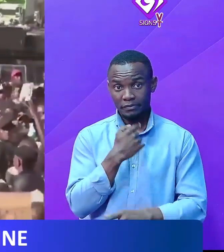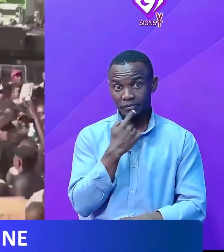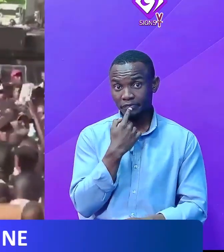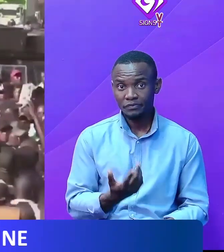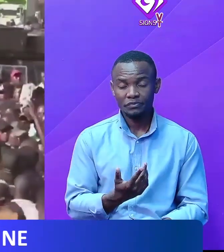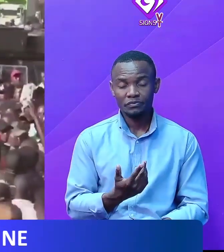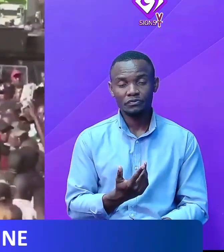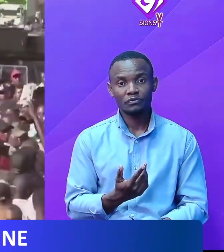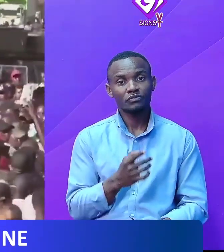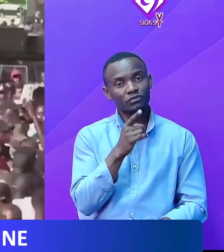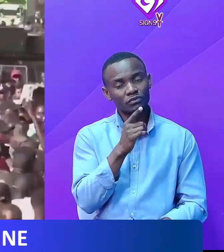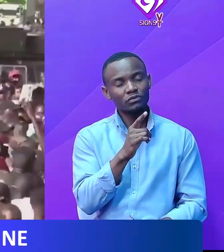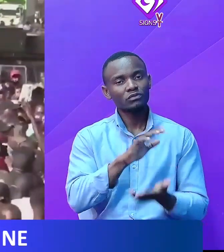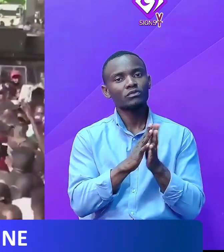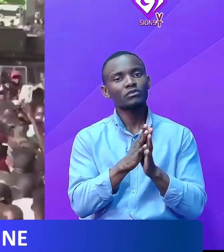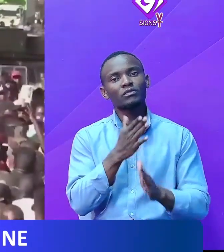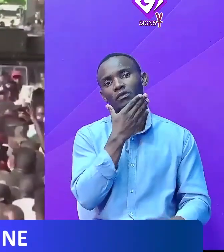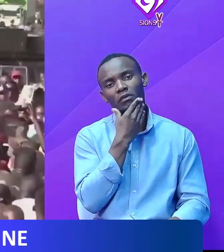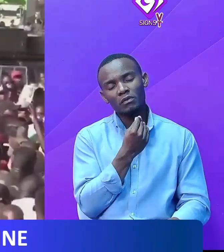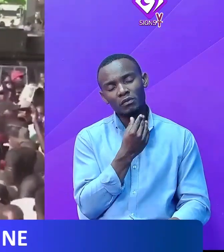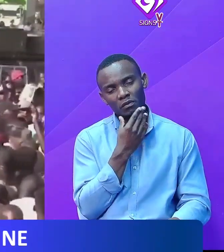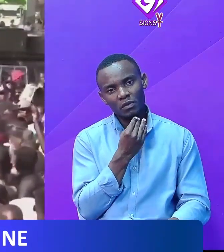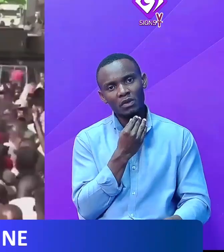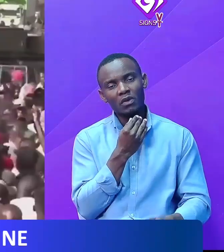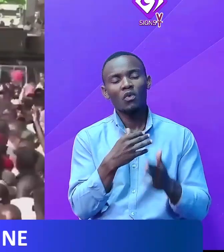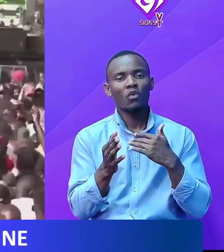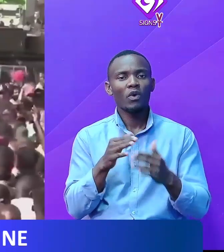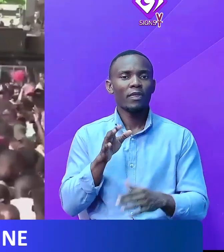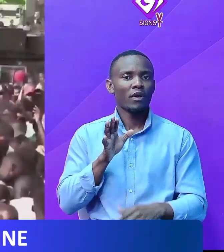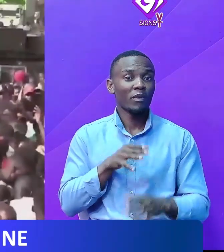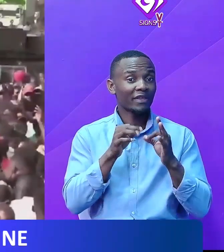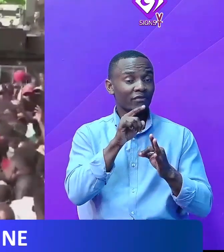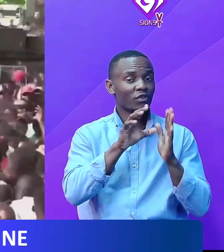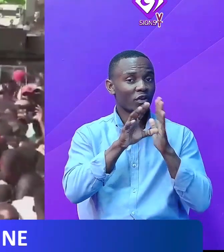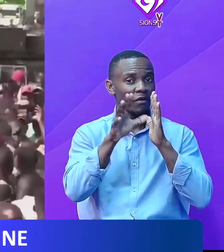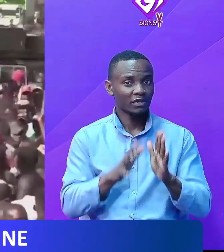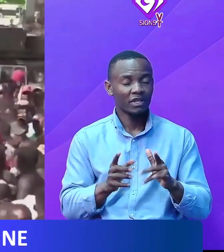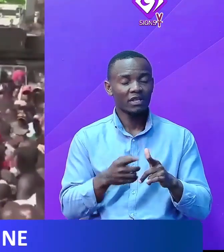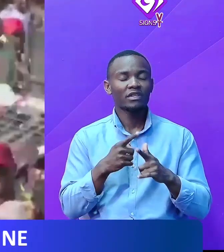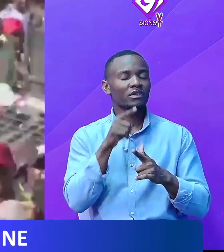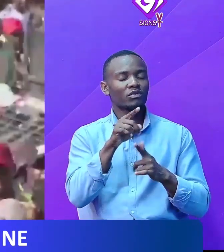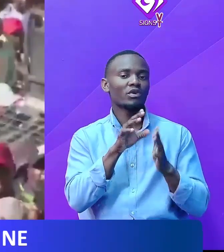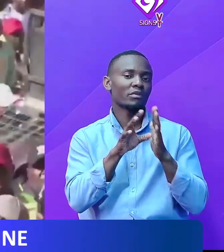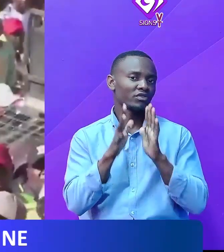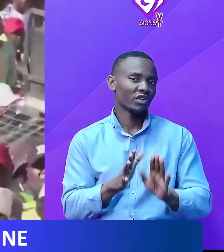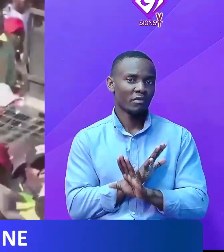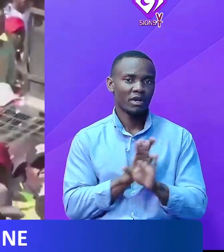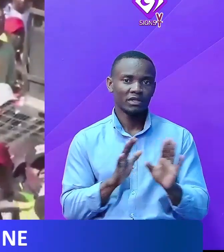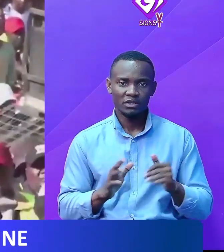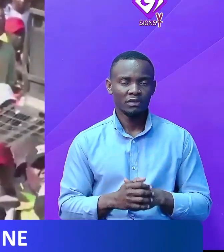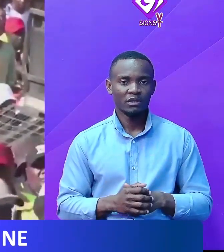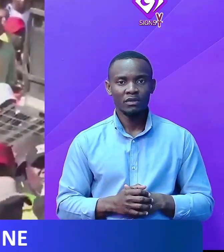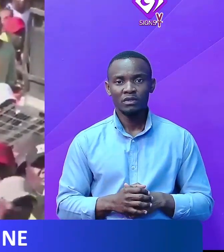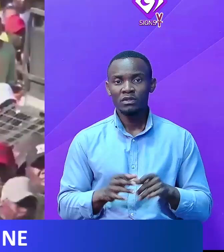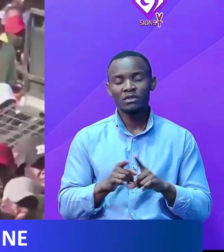ukuwe mwanaume, uwe mama, wewe kama ni msaliti, msaliti ni msaliti. Wewe governor